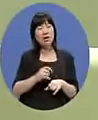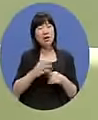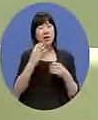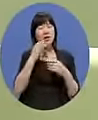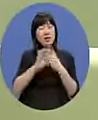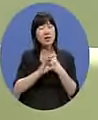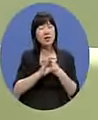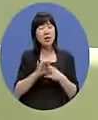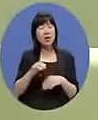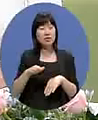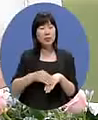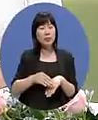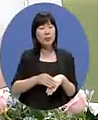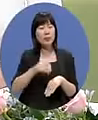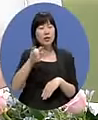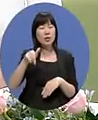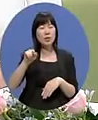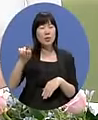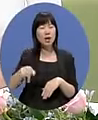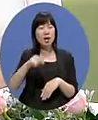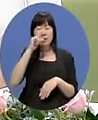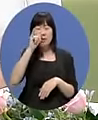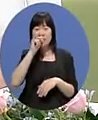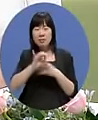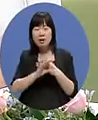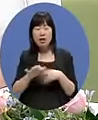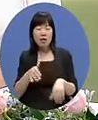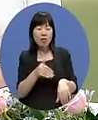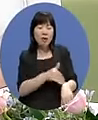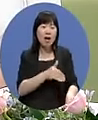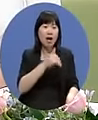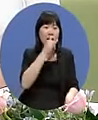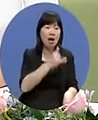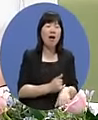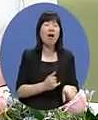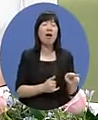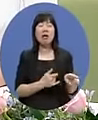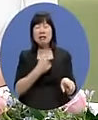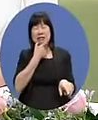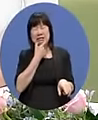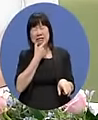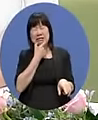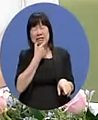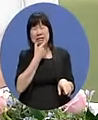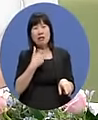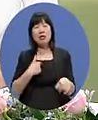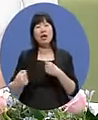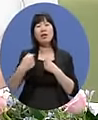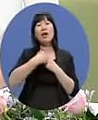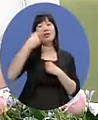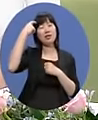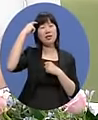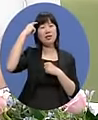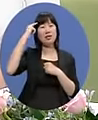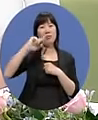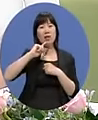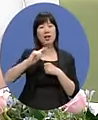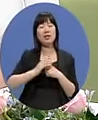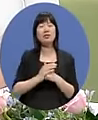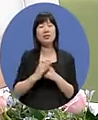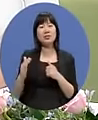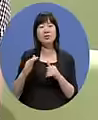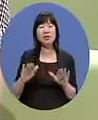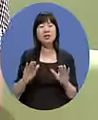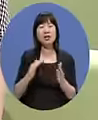들면 이제 촉각이라든지 이런 것도 굉장히 예민한 아이들은 이렇게 건드리기만 해도 그것도 너무 싫은 거죠. 자기를 때린 다고 생각을 해요. 네.